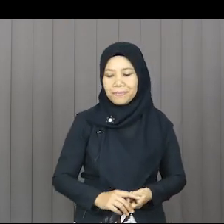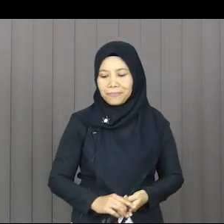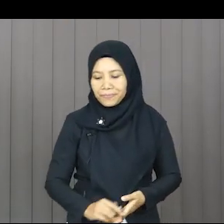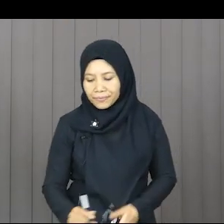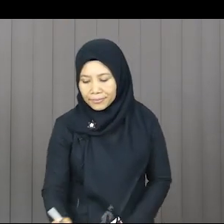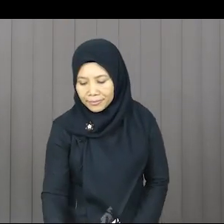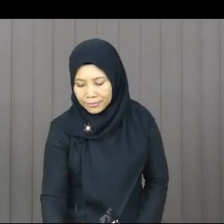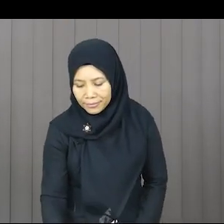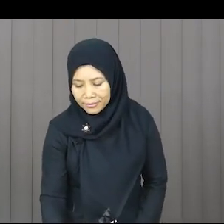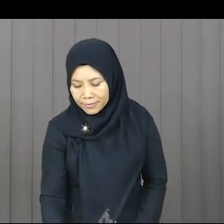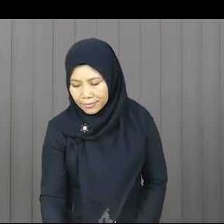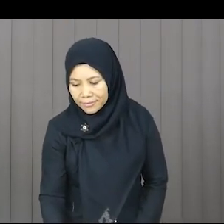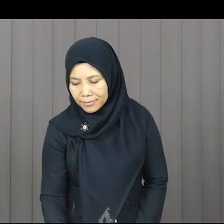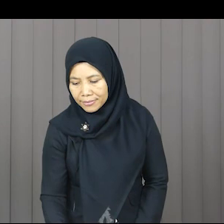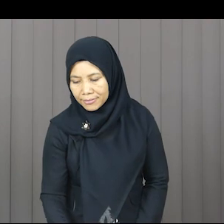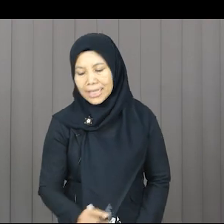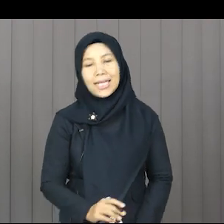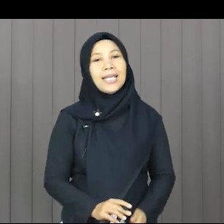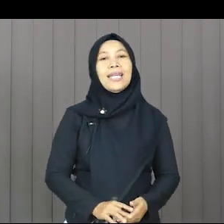baik.